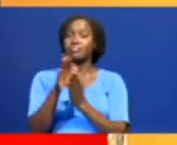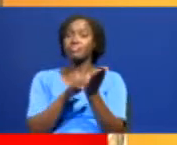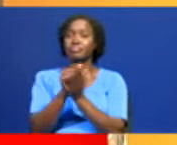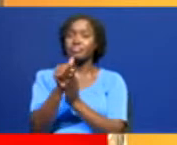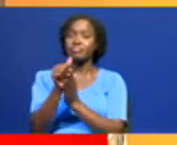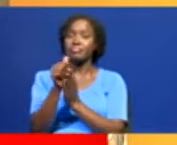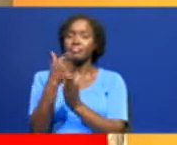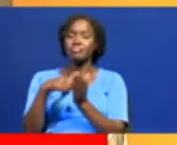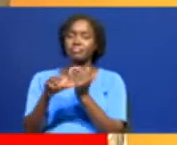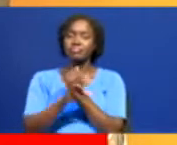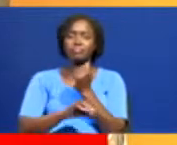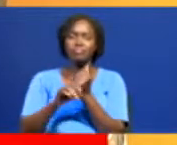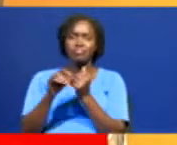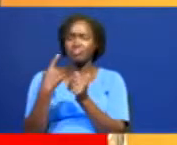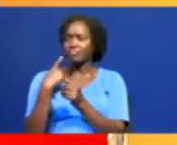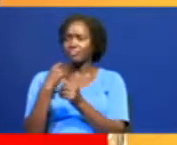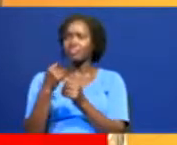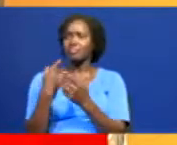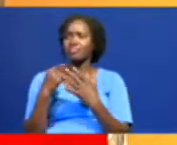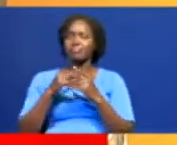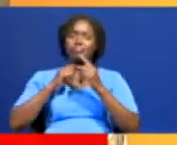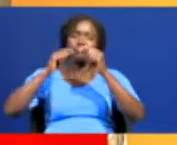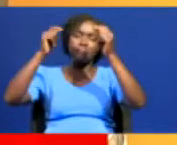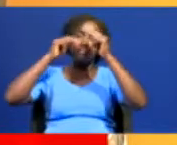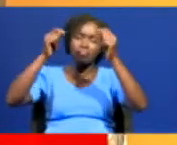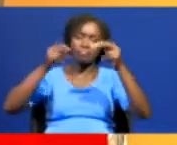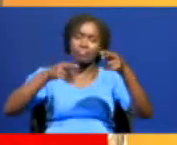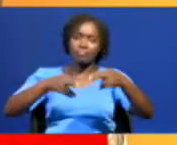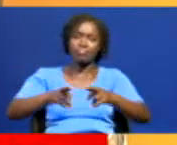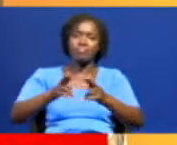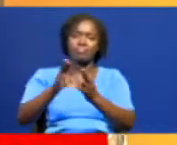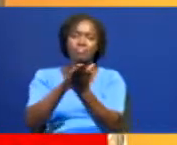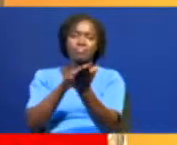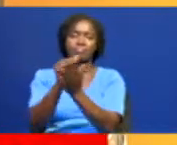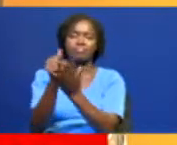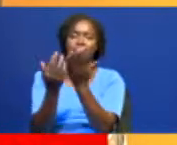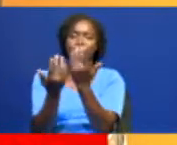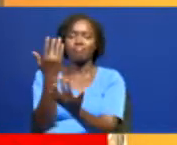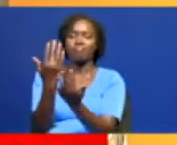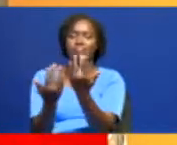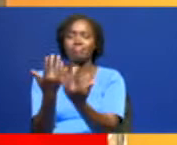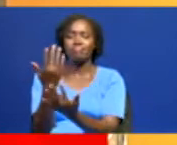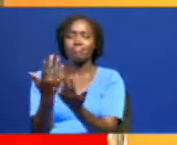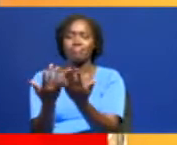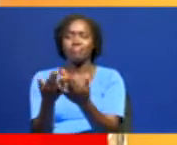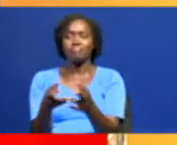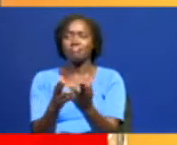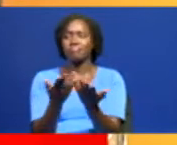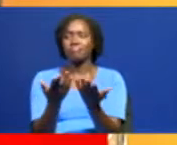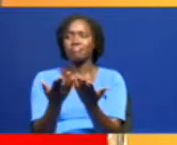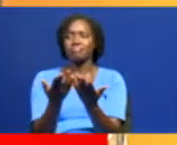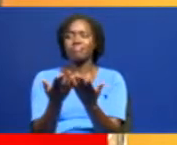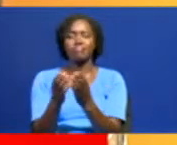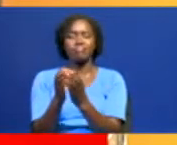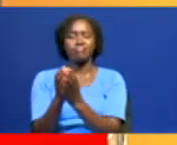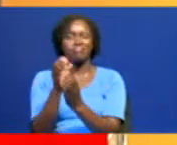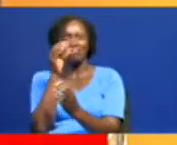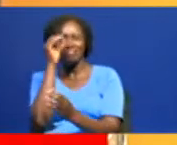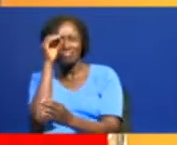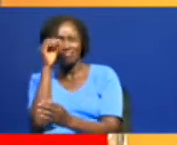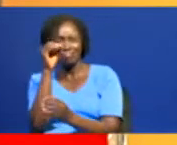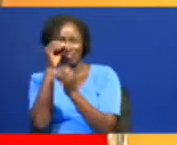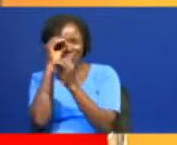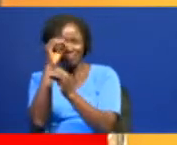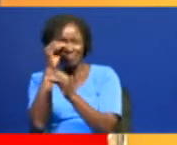yetu. Tulipoona juzi watu wakichukua maandamano kwenda barabarani kuchoma barabara ambao ukitembea sasa hivi utakuta potholes. Unakuta